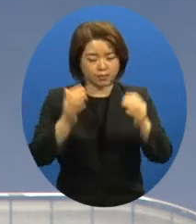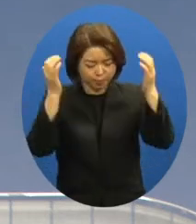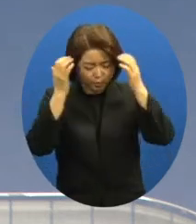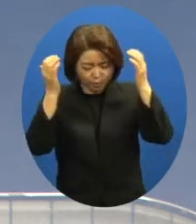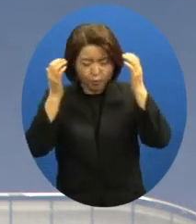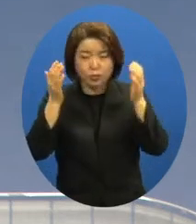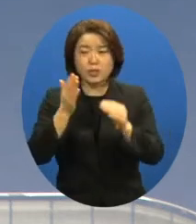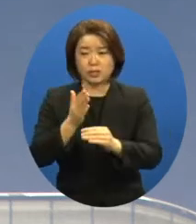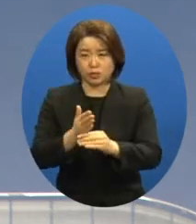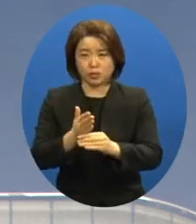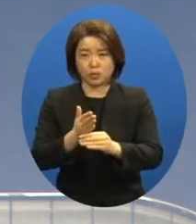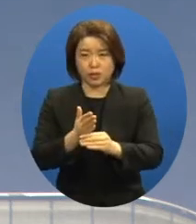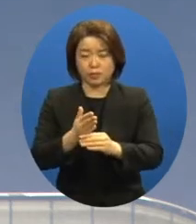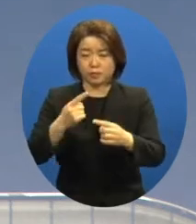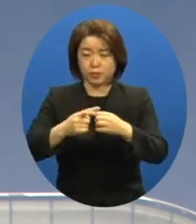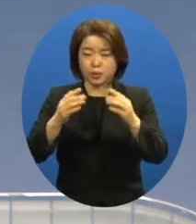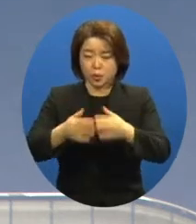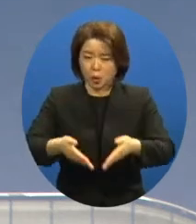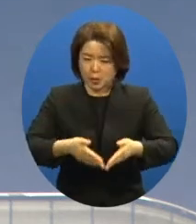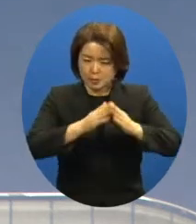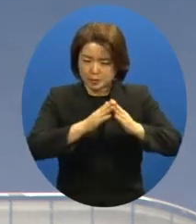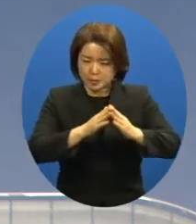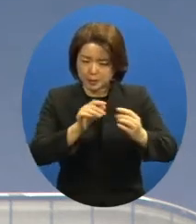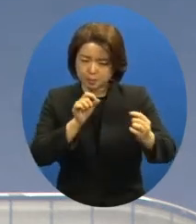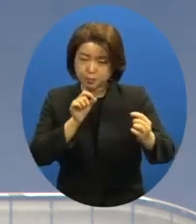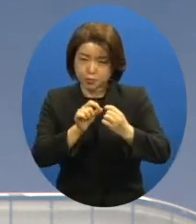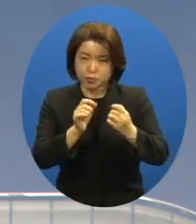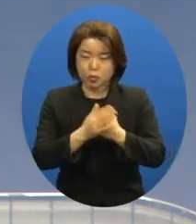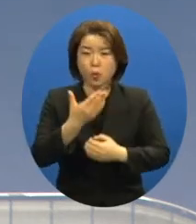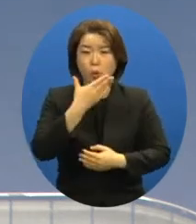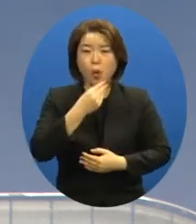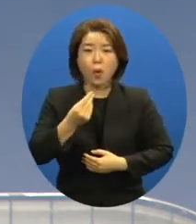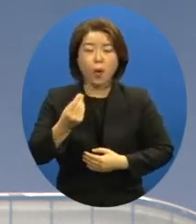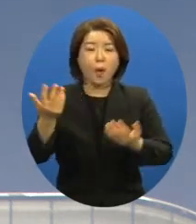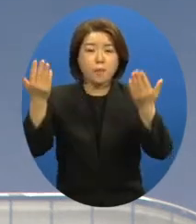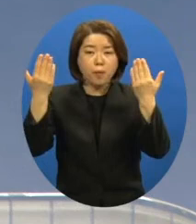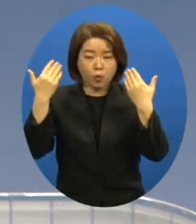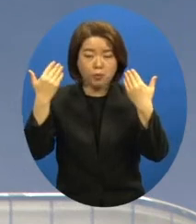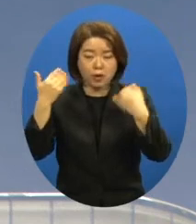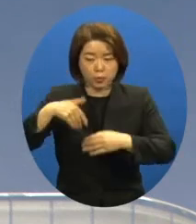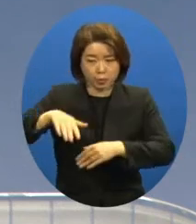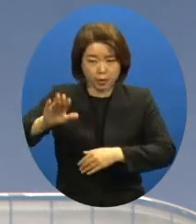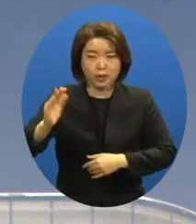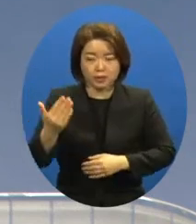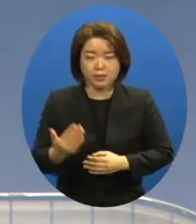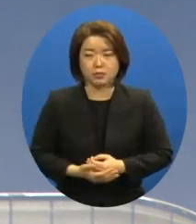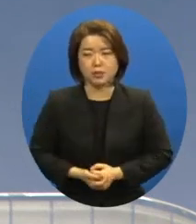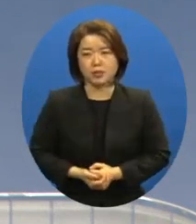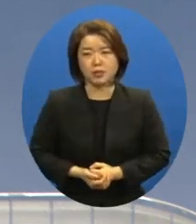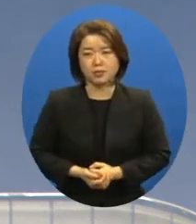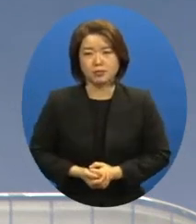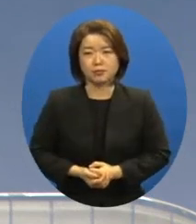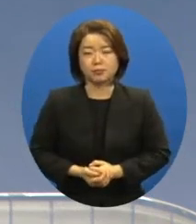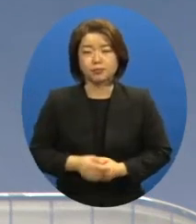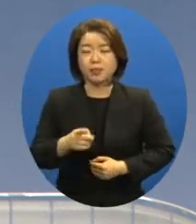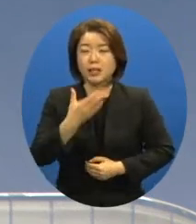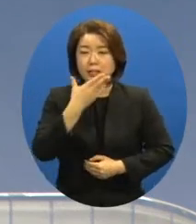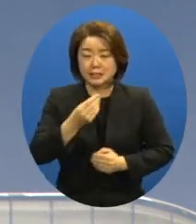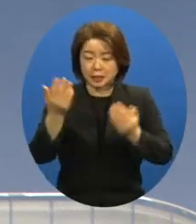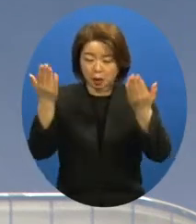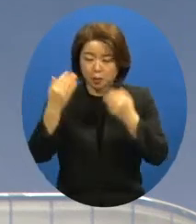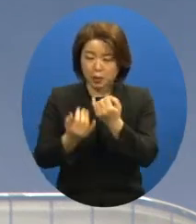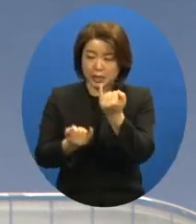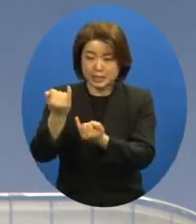하다가 교회 설립을 앞두고 복음학교를 들어가게 되었습니다. 그 복음학교